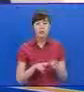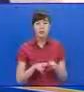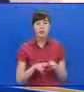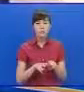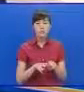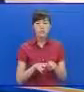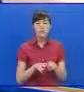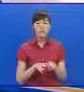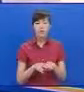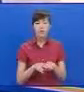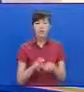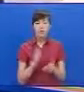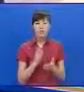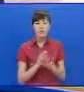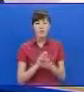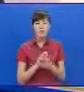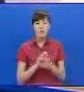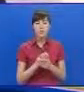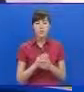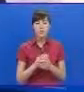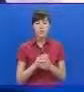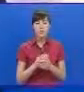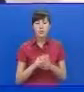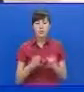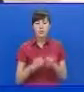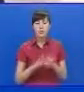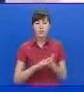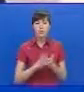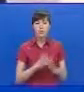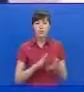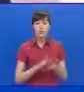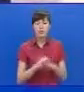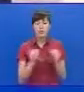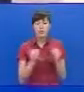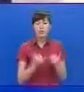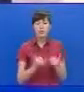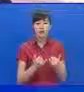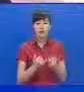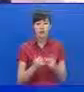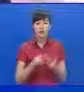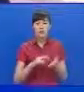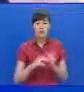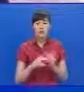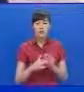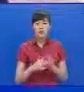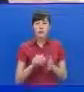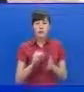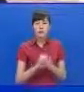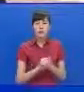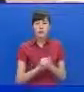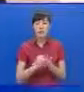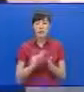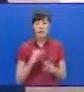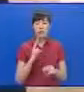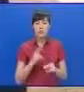теміржол келіп тұр, қоршалған, барлық жағдай жасалған. Қазір жобасы металық құжатын біз бітіріп